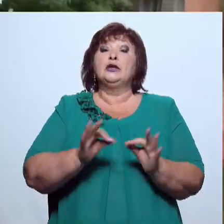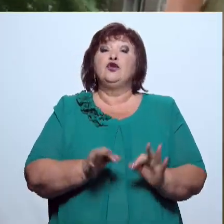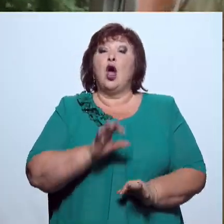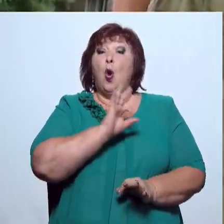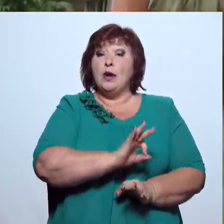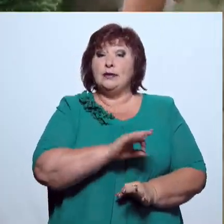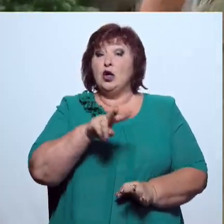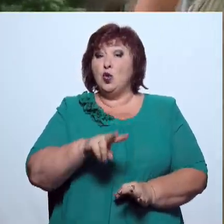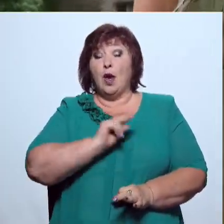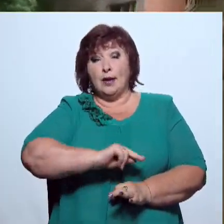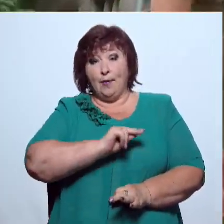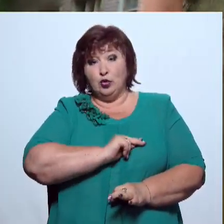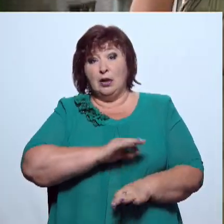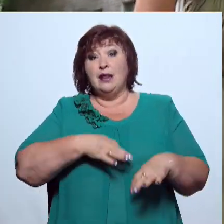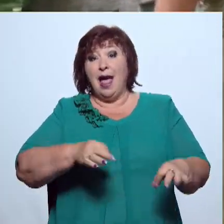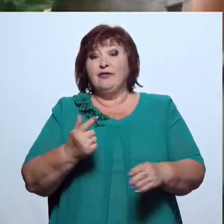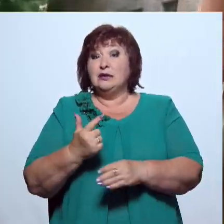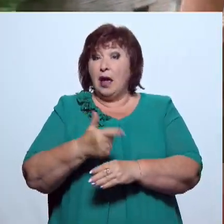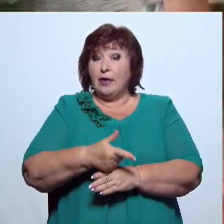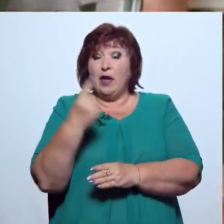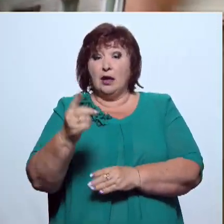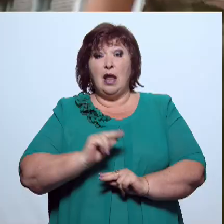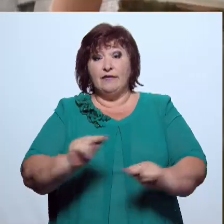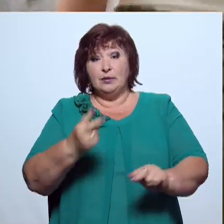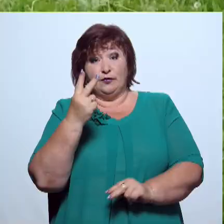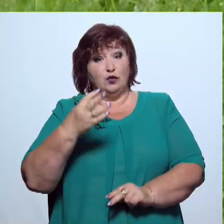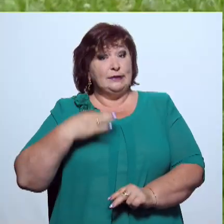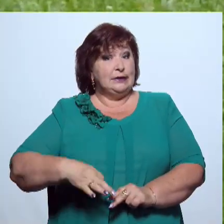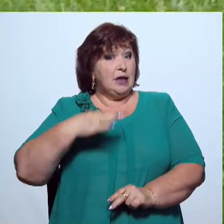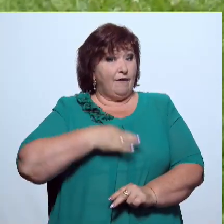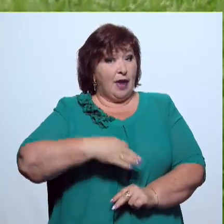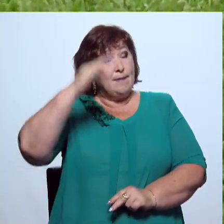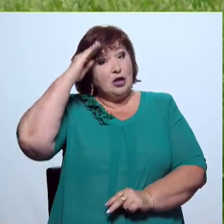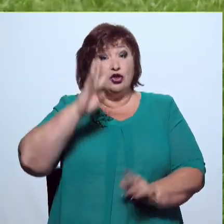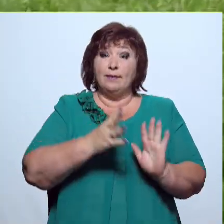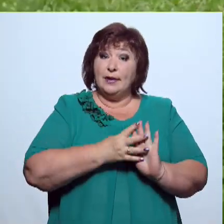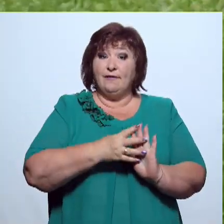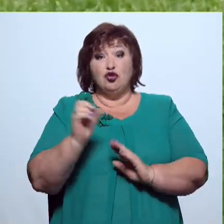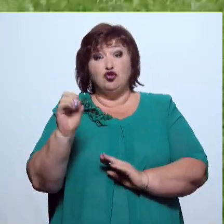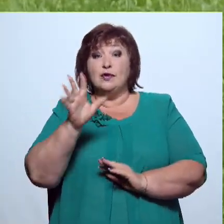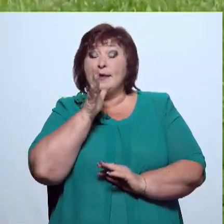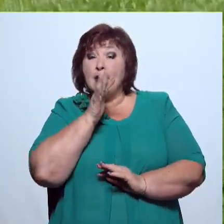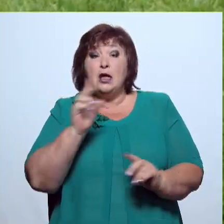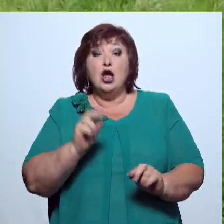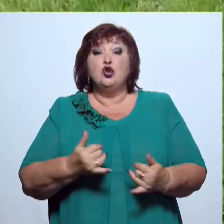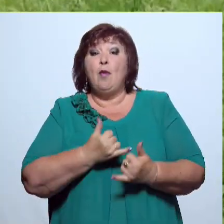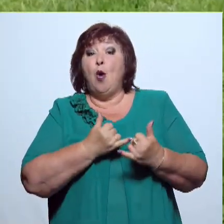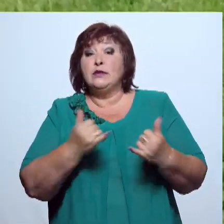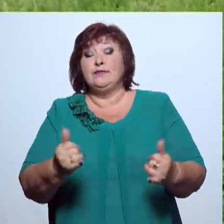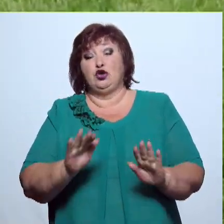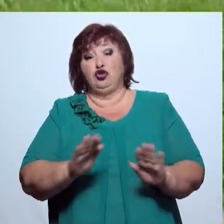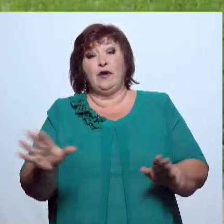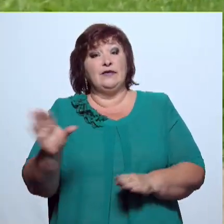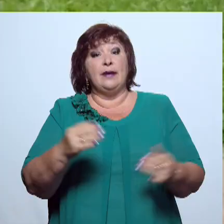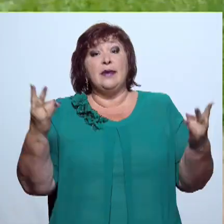Ижевчанка Олеся Лилюк работает на автозаправке и одна воспитывает двух сыновей. Мальчишкам 9 и 14 лет. Чтобы обеспечить детей